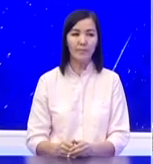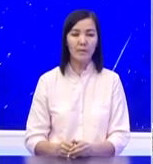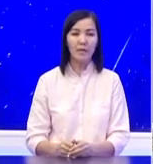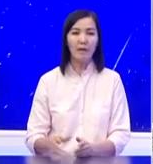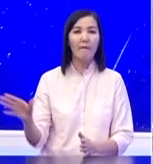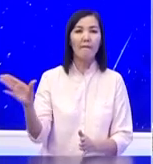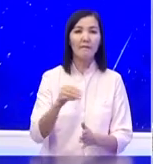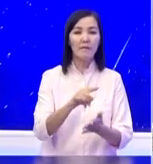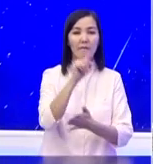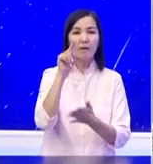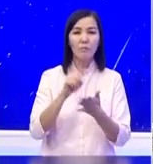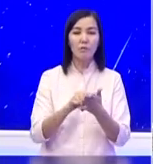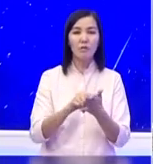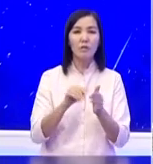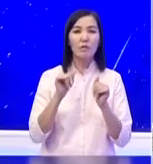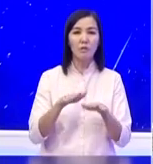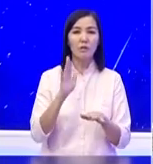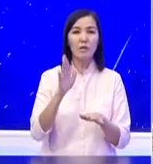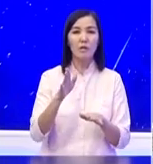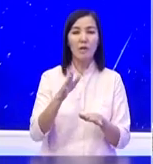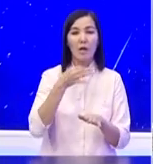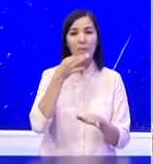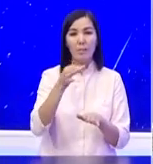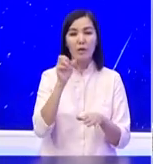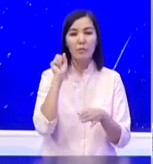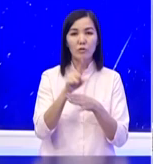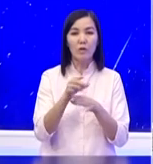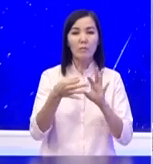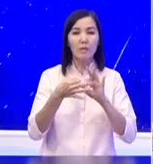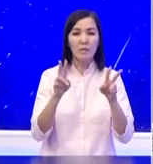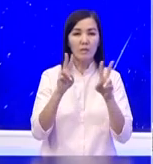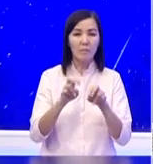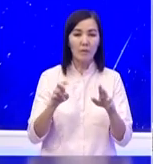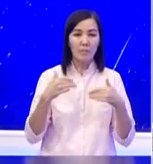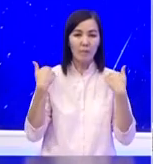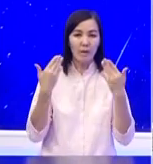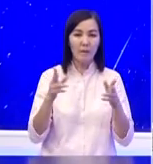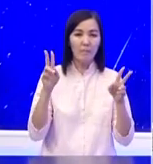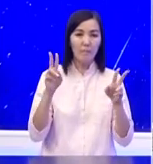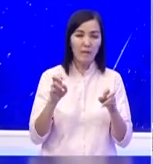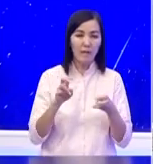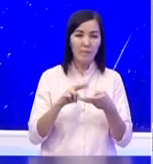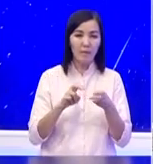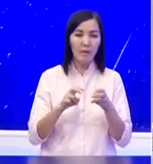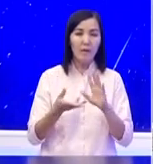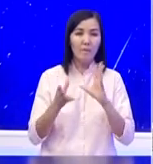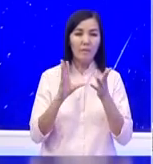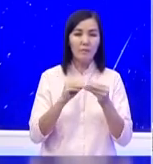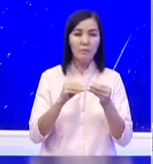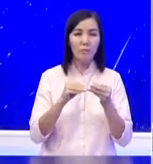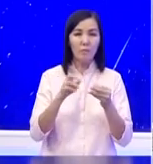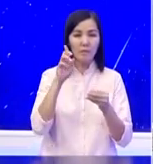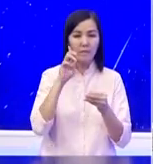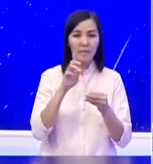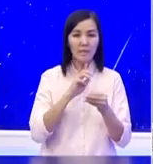Все вопросы найдут свои решения. Поручаю ответственным органам детально изучить поднятые проблемы. Сейчас непростая ситуация в целом по стране, поэтому